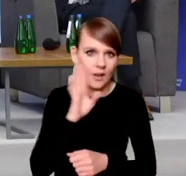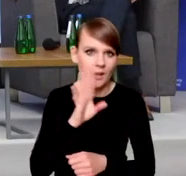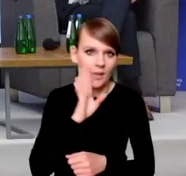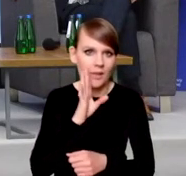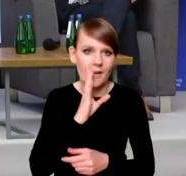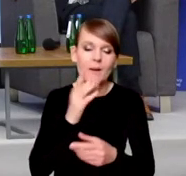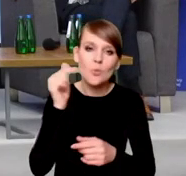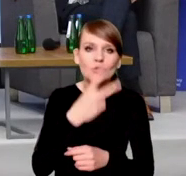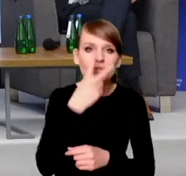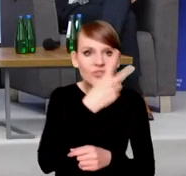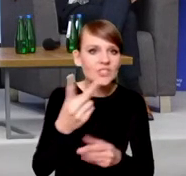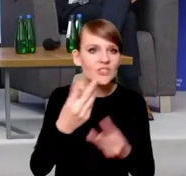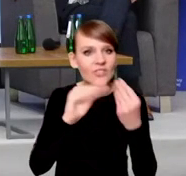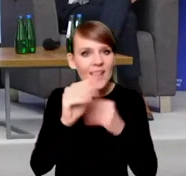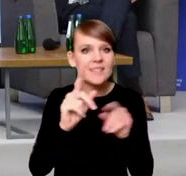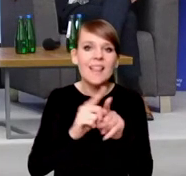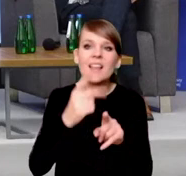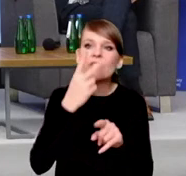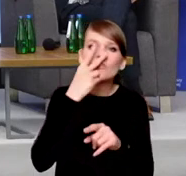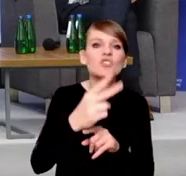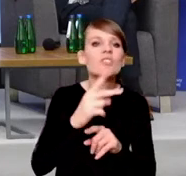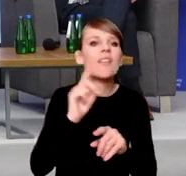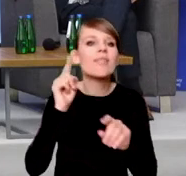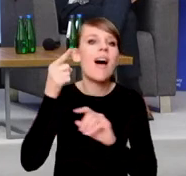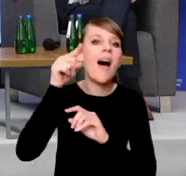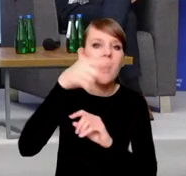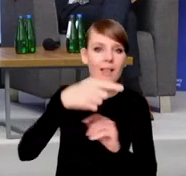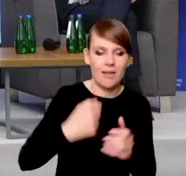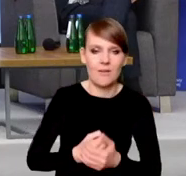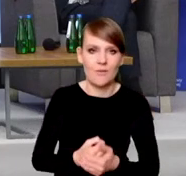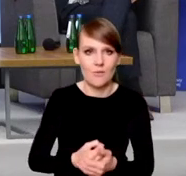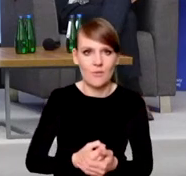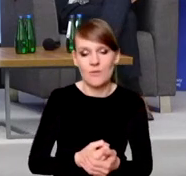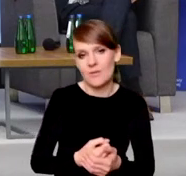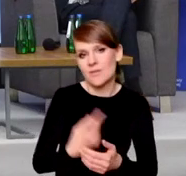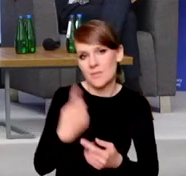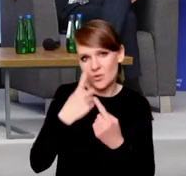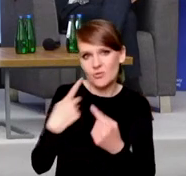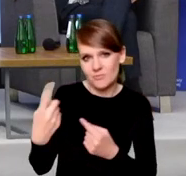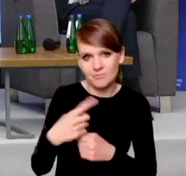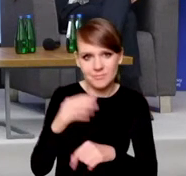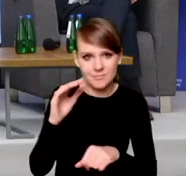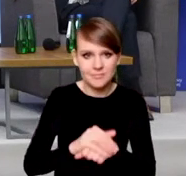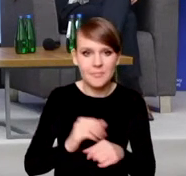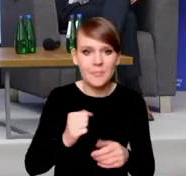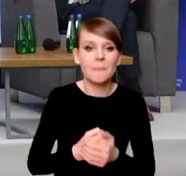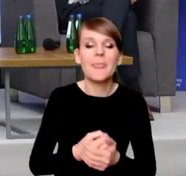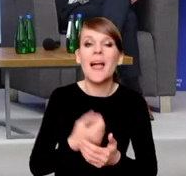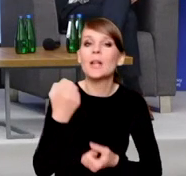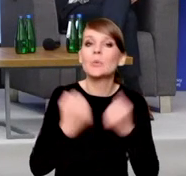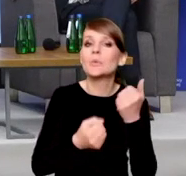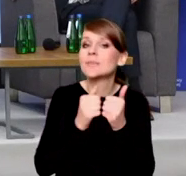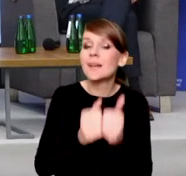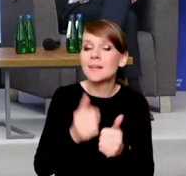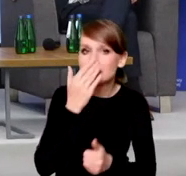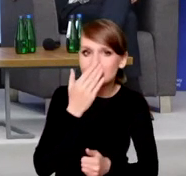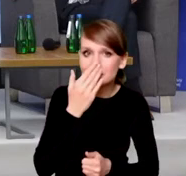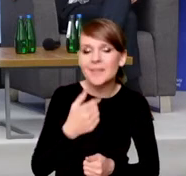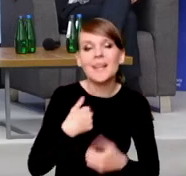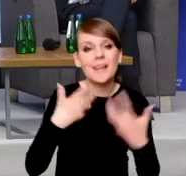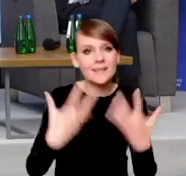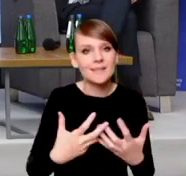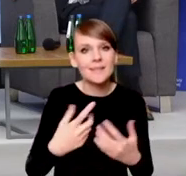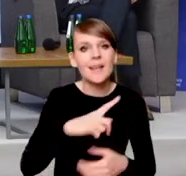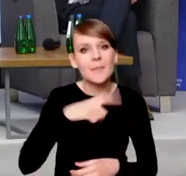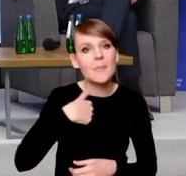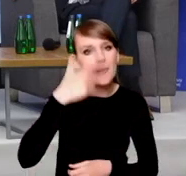więcej i widzieć dalej. I w tym sensie jesteśmy tutaj pewnie zgodni. A jeżeli chodzi o wyzwania, to chciałbym, żebyśmy pamiętali o trzeciej